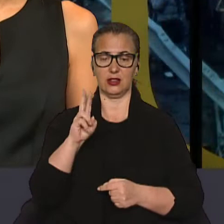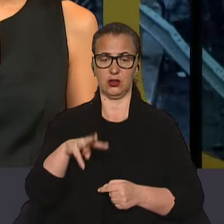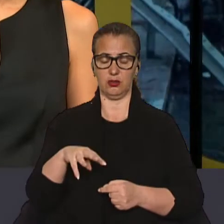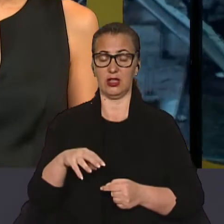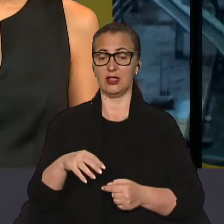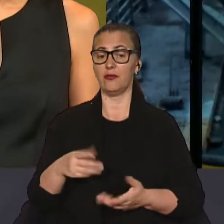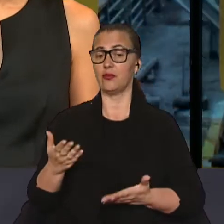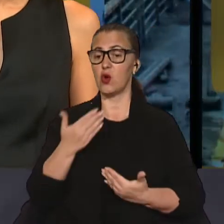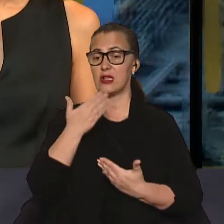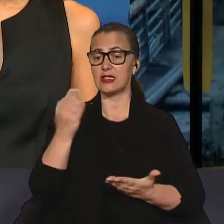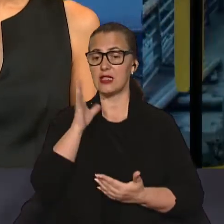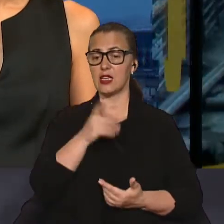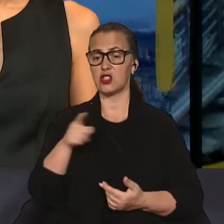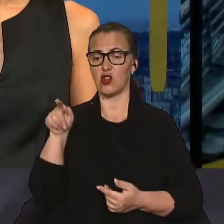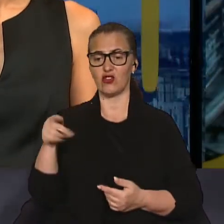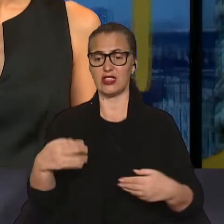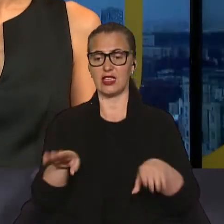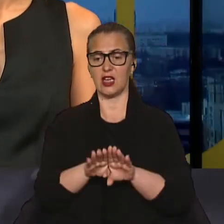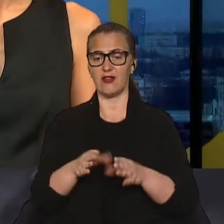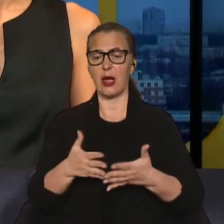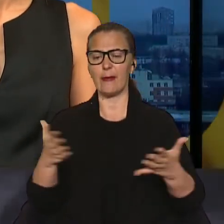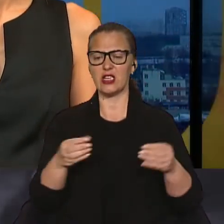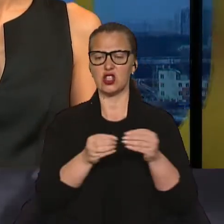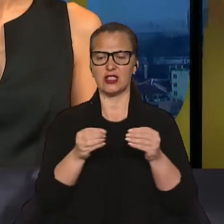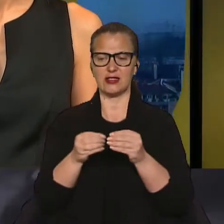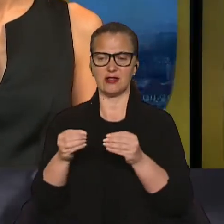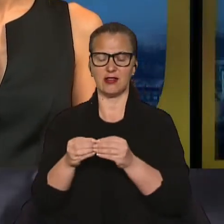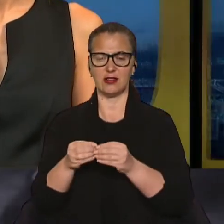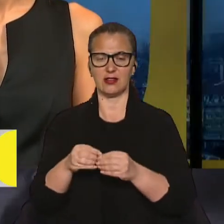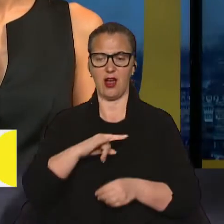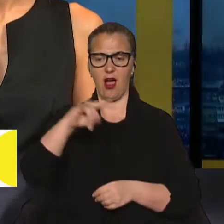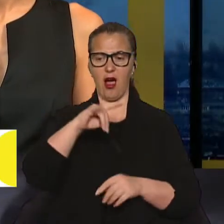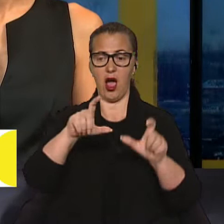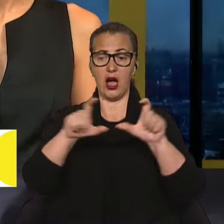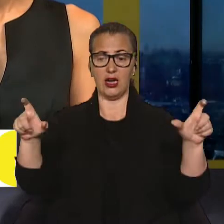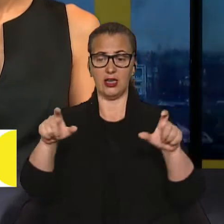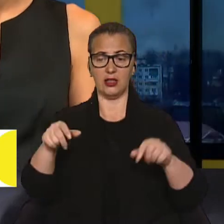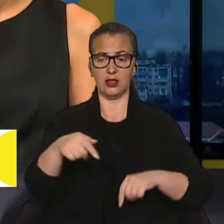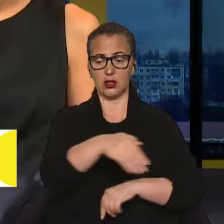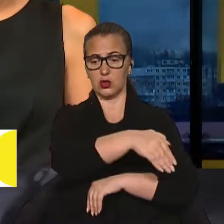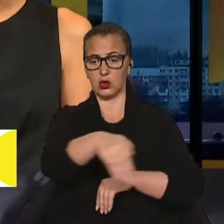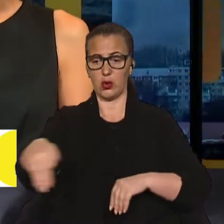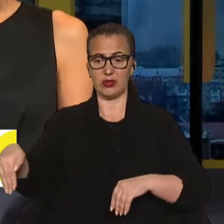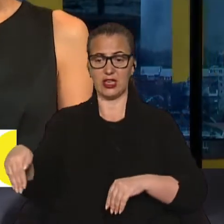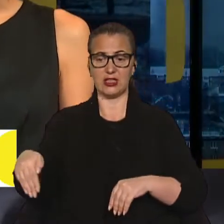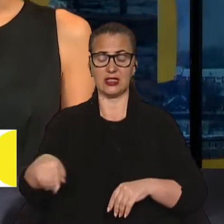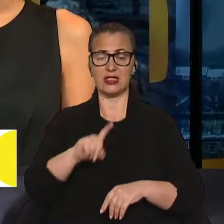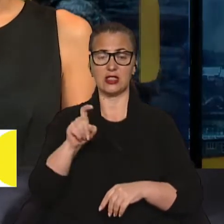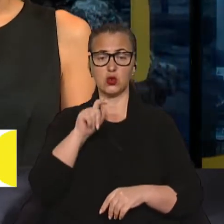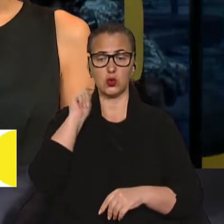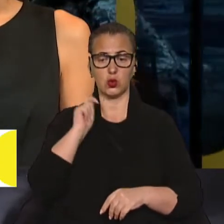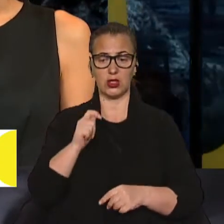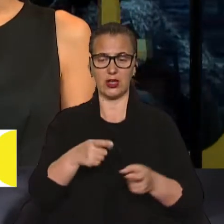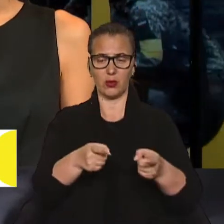закрывают практически больше десятка аэродромов вдоль границы с Украиной,